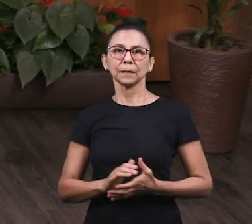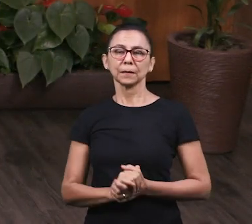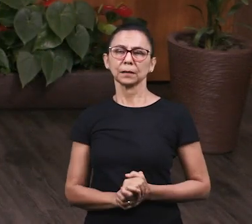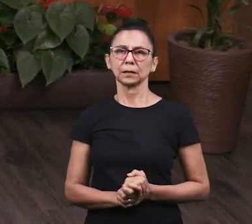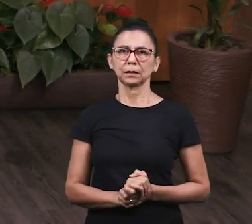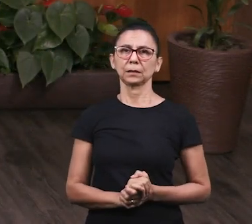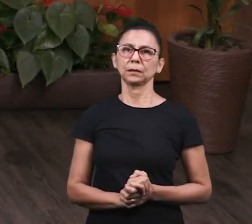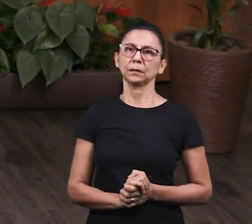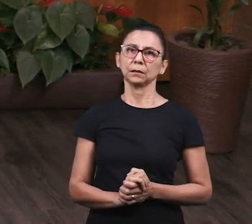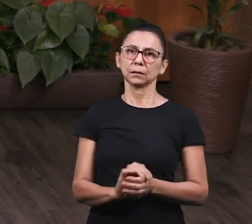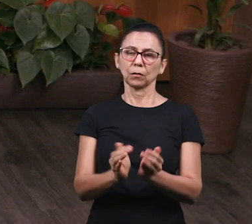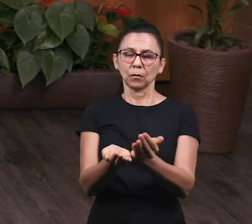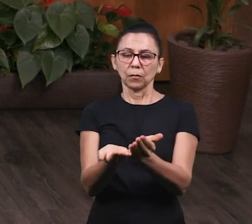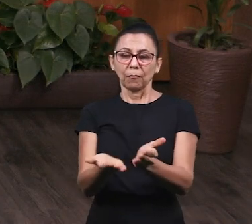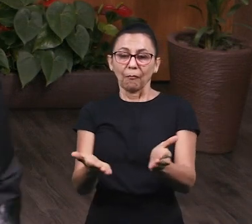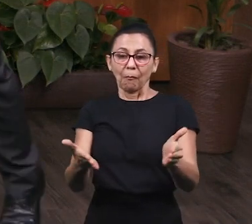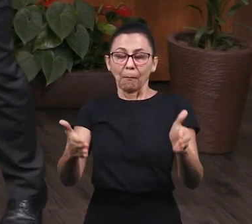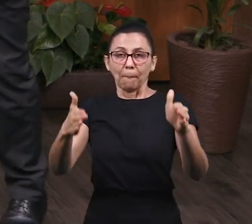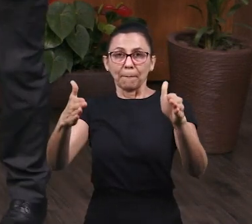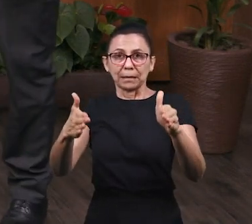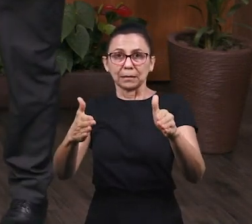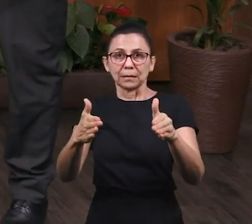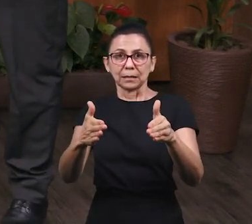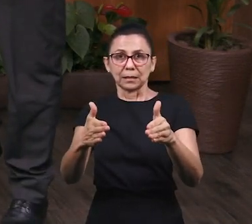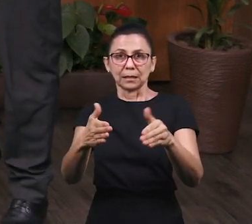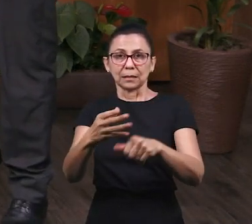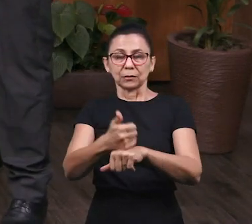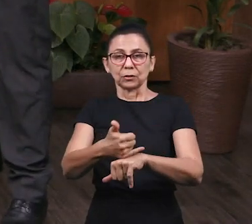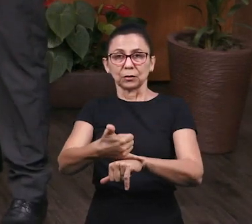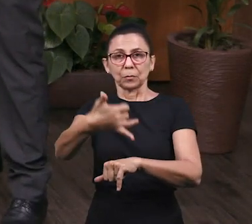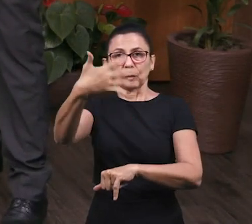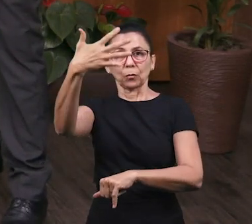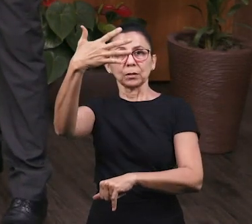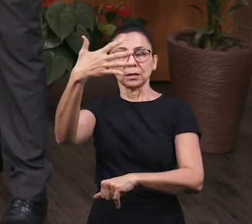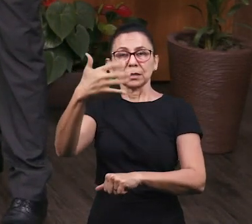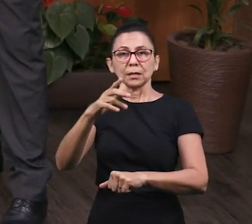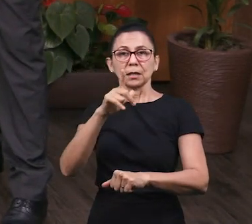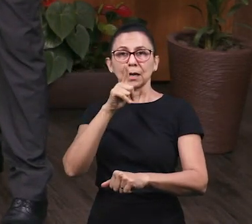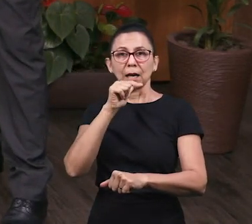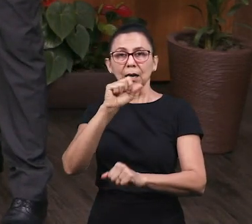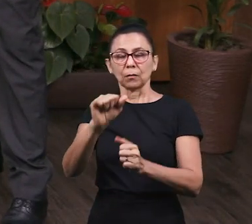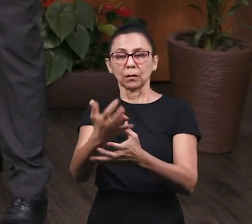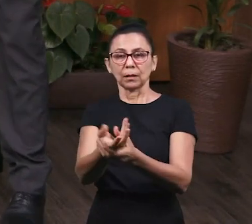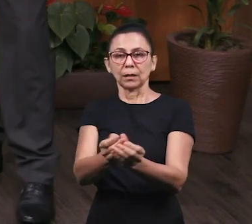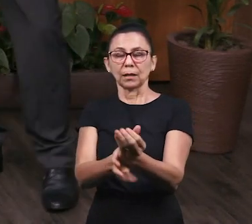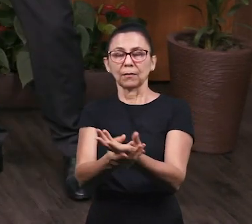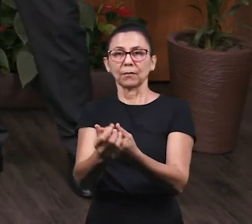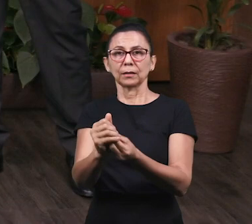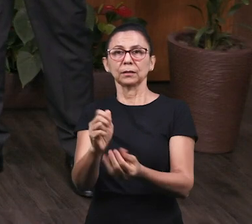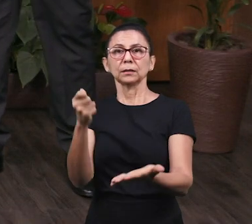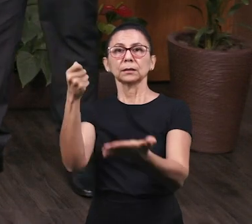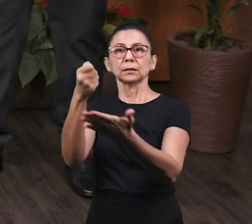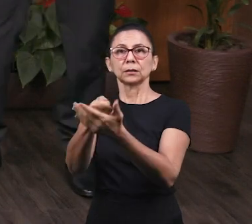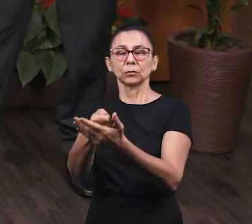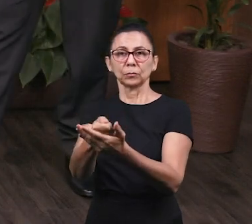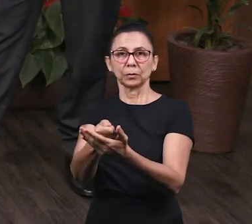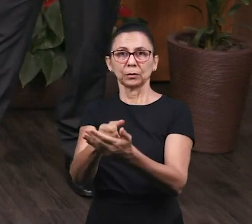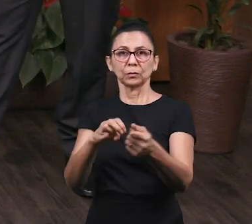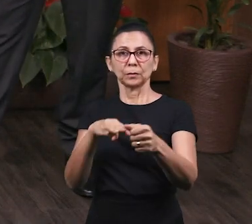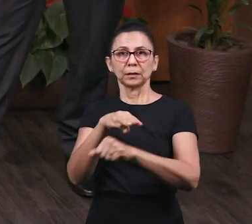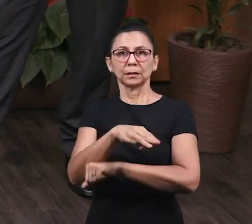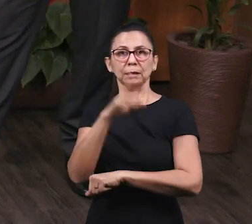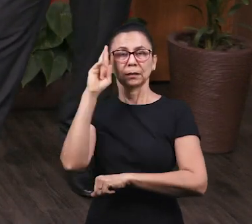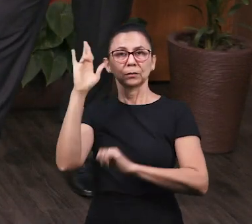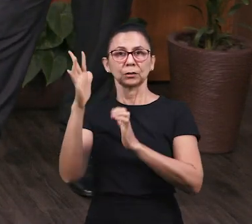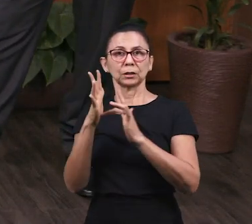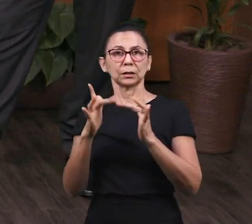dans les vies en bronze, s'est accompli pendant le ministère du Seigneur Jésus et dans l'action de l'œuvre de son Saint-Esprit.